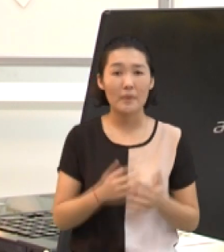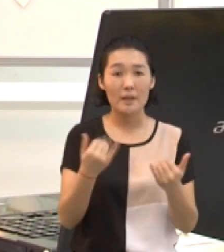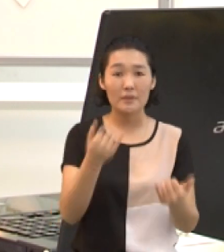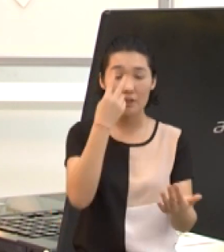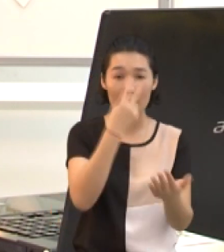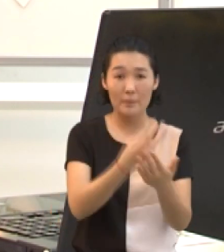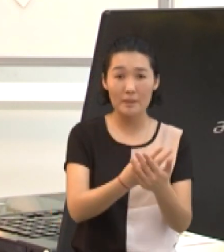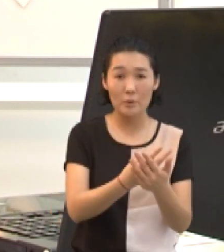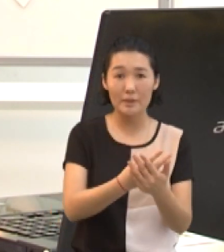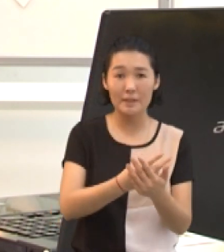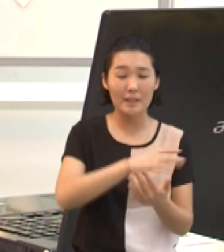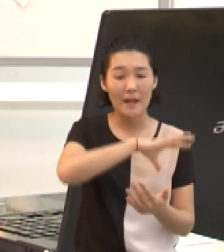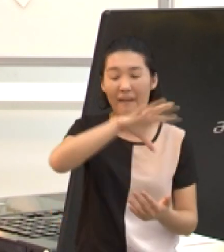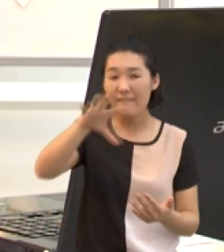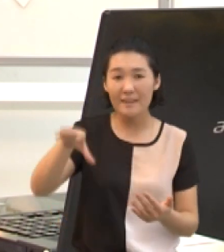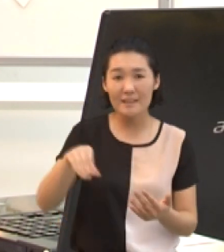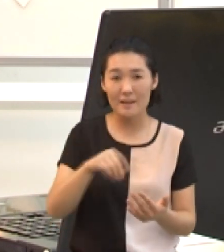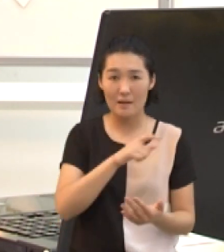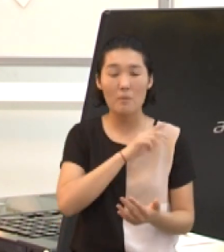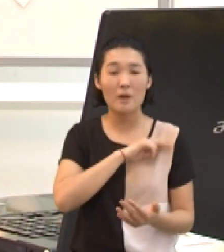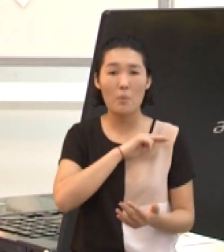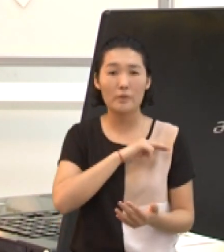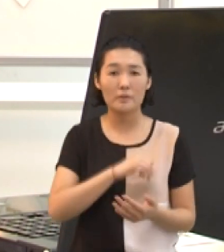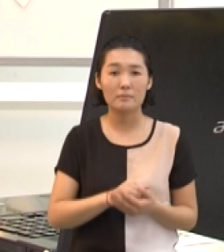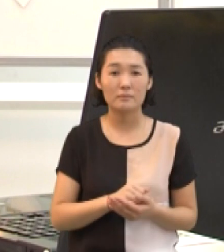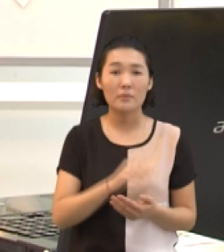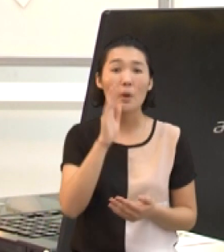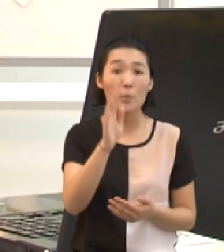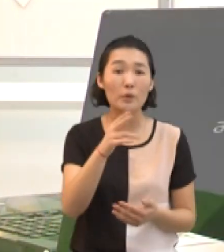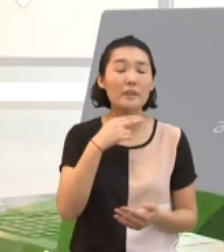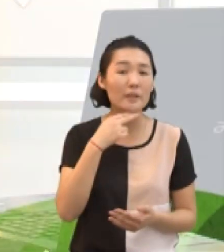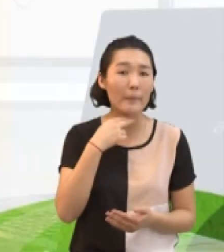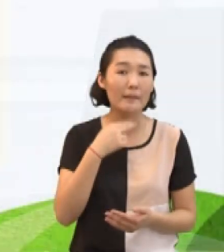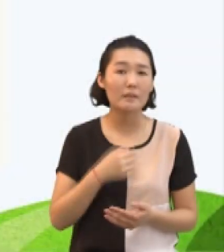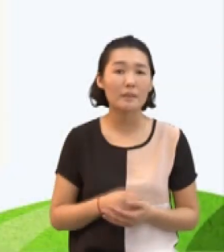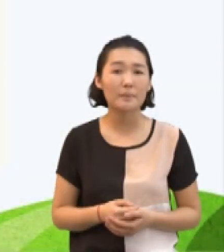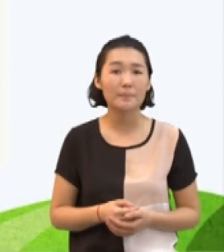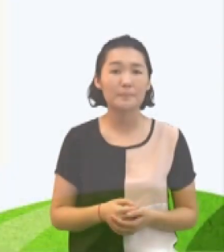Сейчас вы посмотрите все эти работы, будьте внимательны.